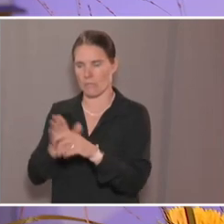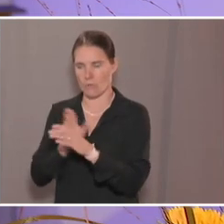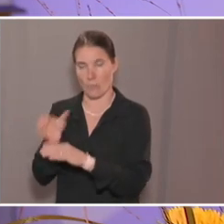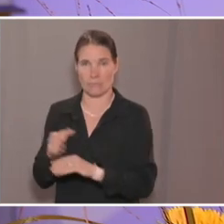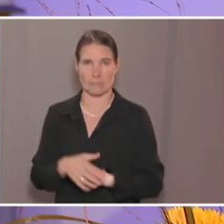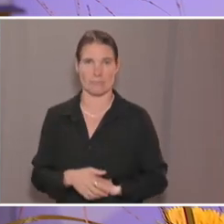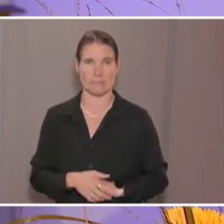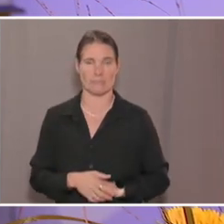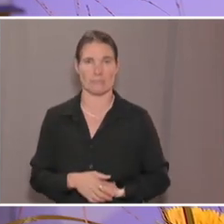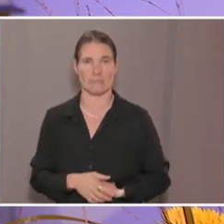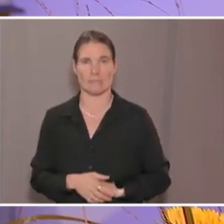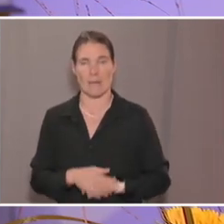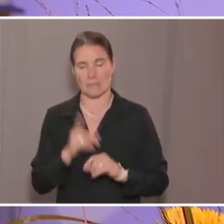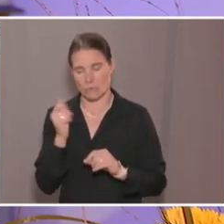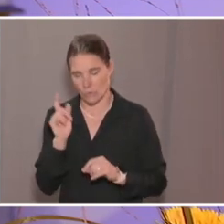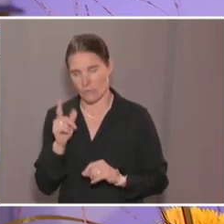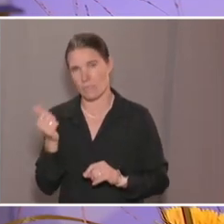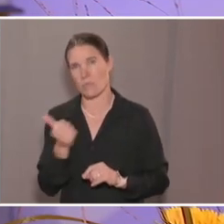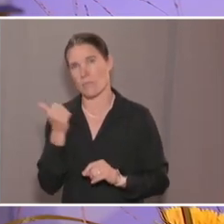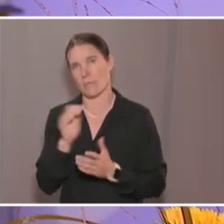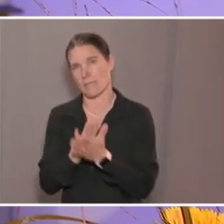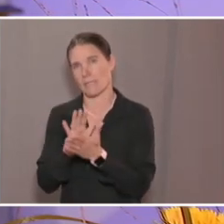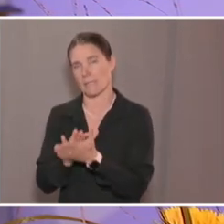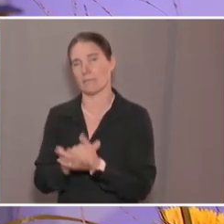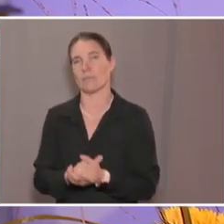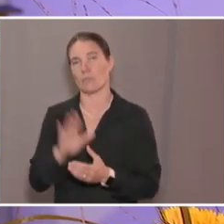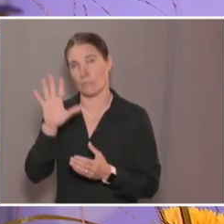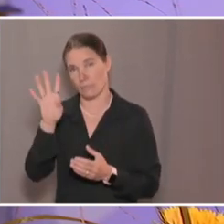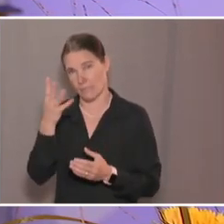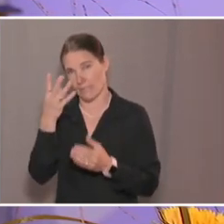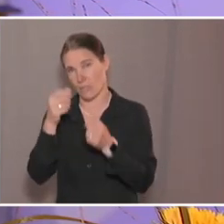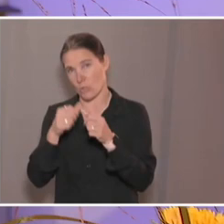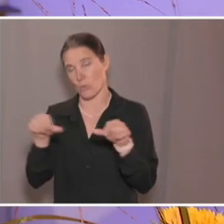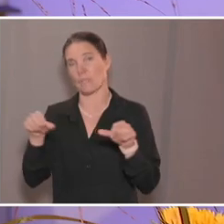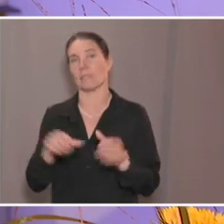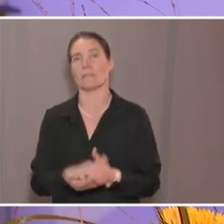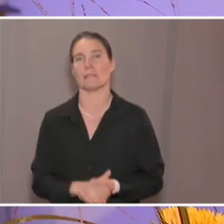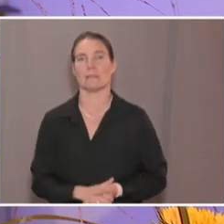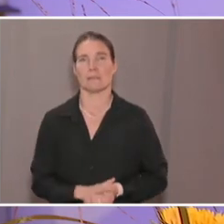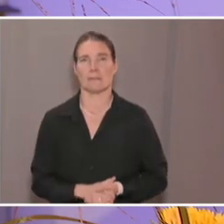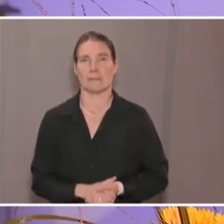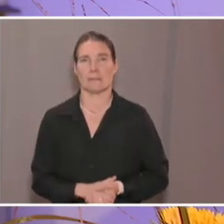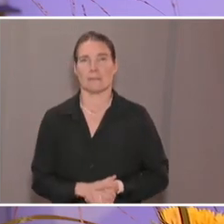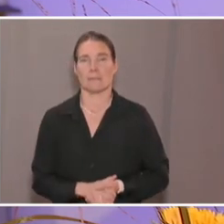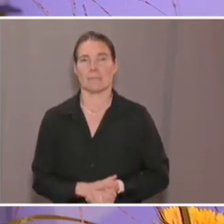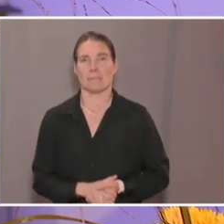All das hat wunderbar geklappt und jetzt komme ich zum vierten Glück, weil nämlich wir ja eigentlich, wenn wir Vergaben